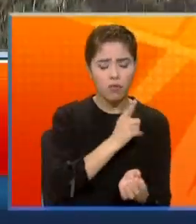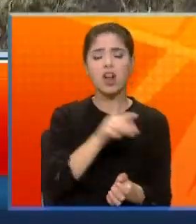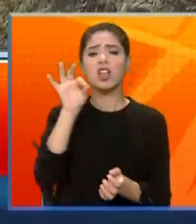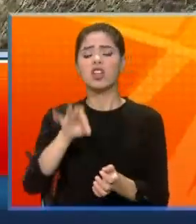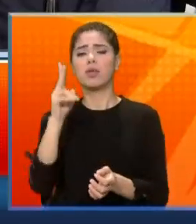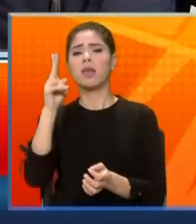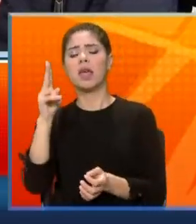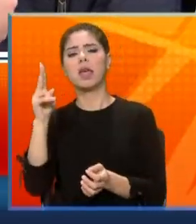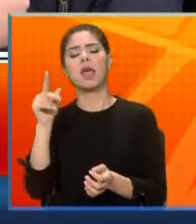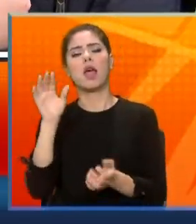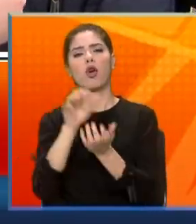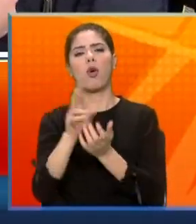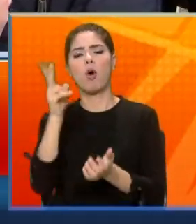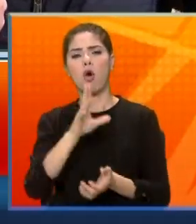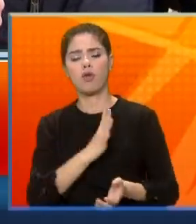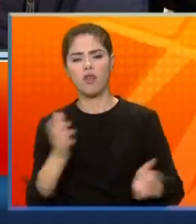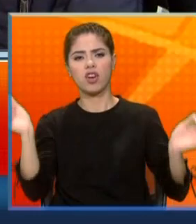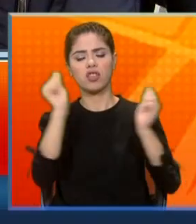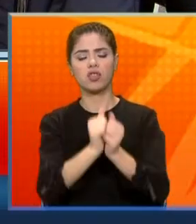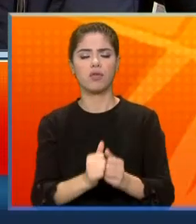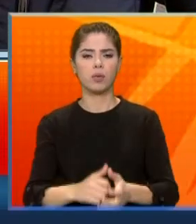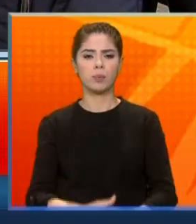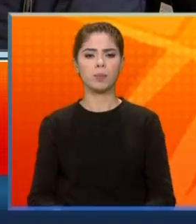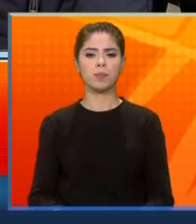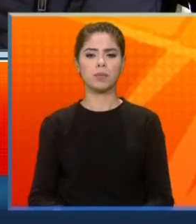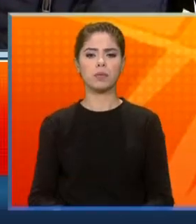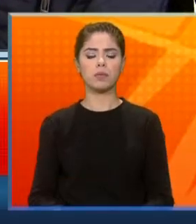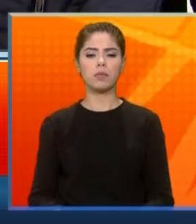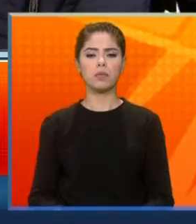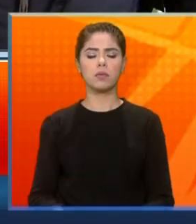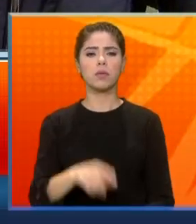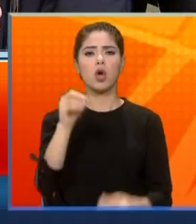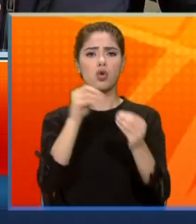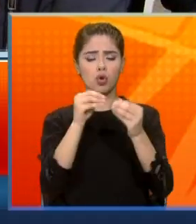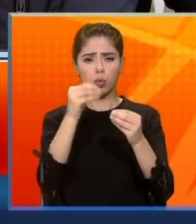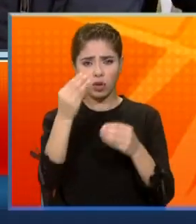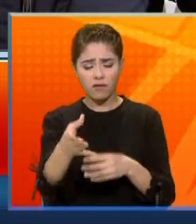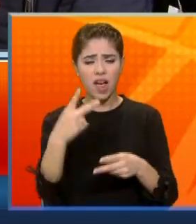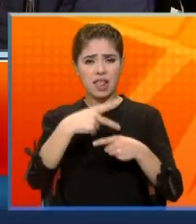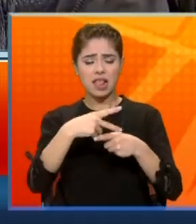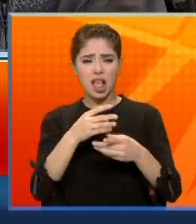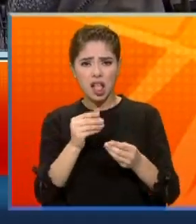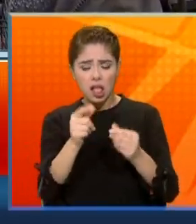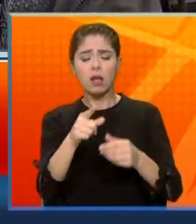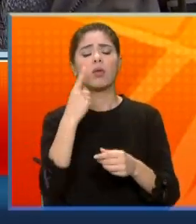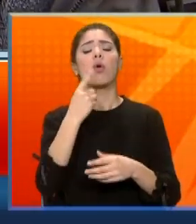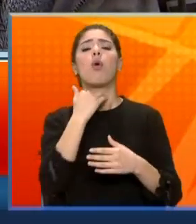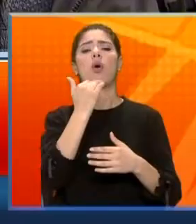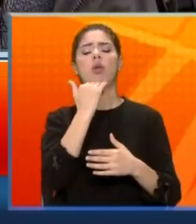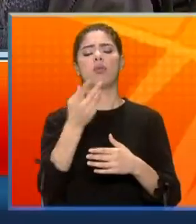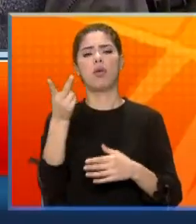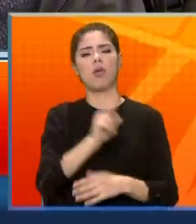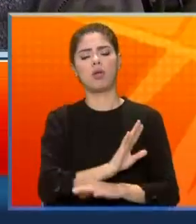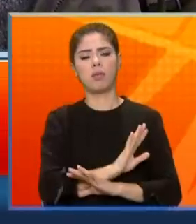zehirlenerek öldürüldü. Bizim arkadaşlar yumurta falan içirdiler zehirlenmesi geçsin diye de. Yine de zehirlenmesi geçmedi, öldü köpekler. Yapmasalar iyi,